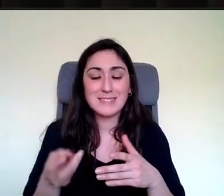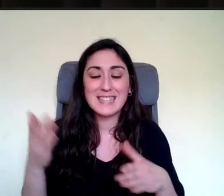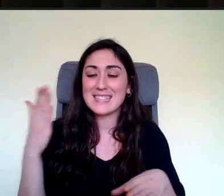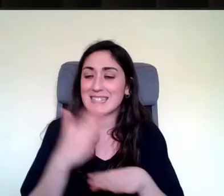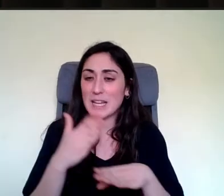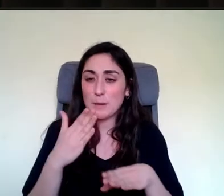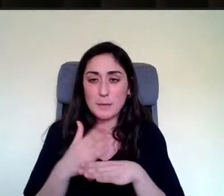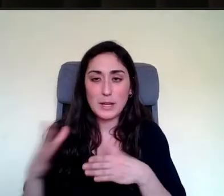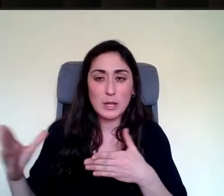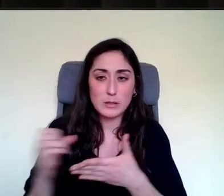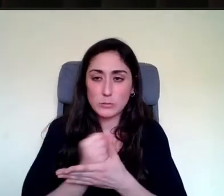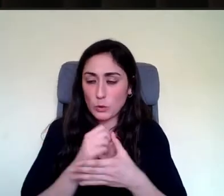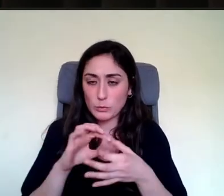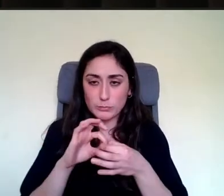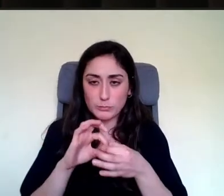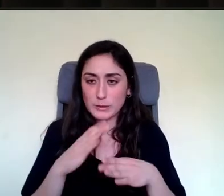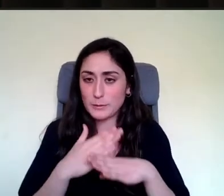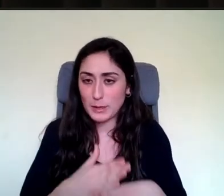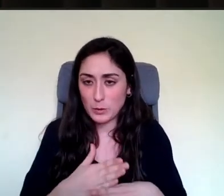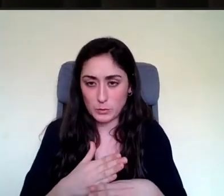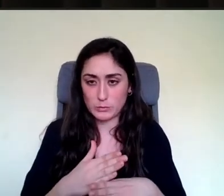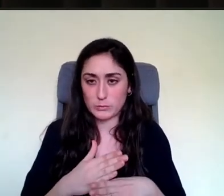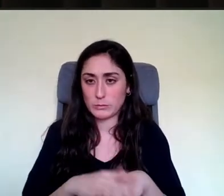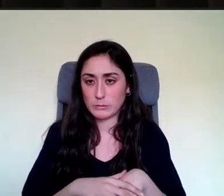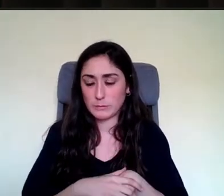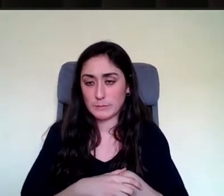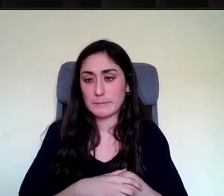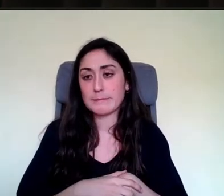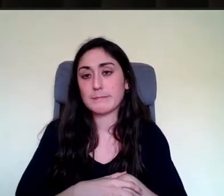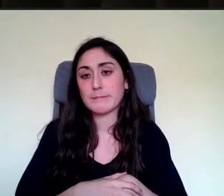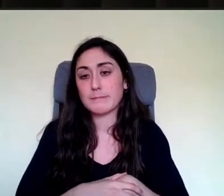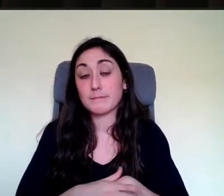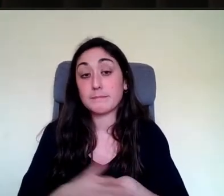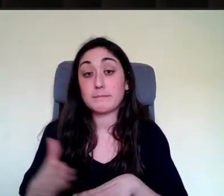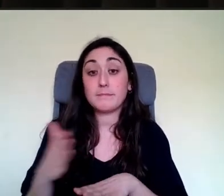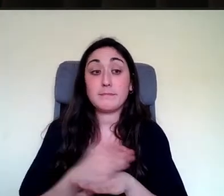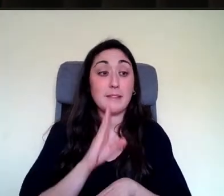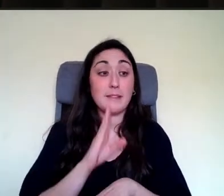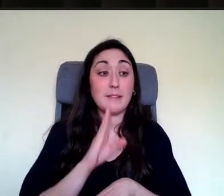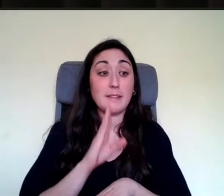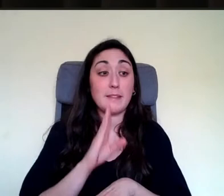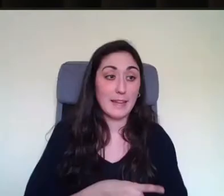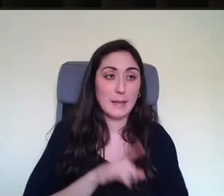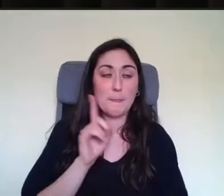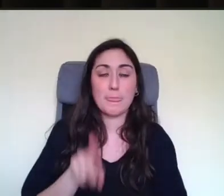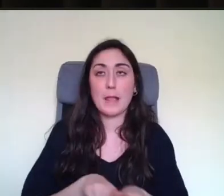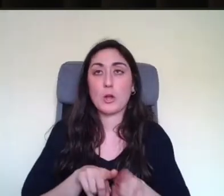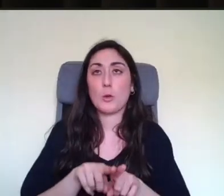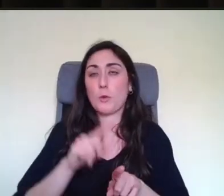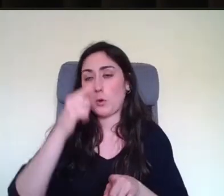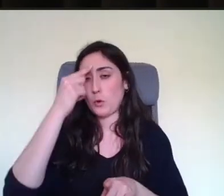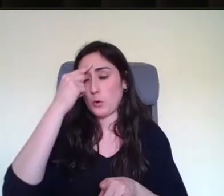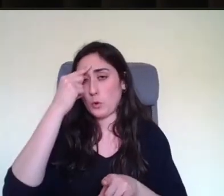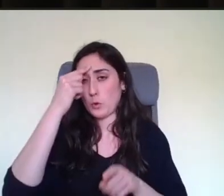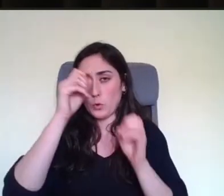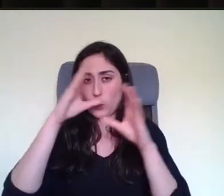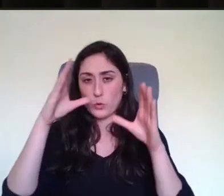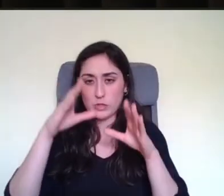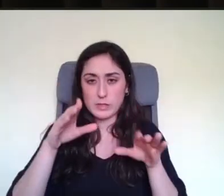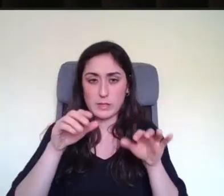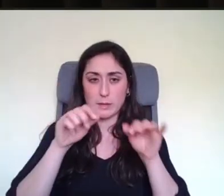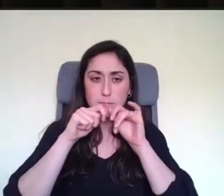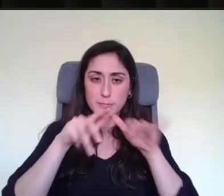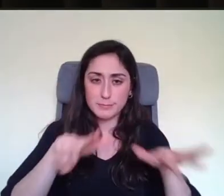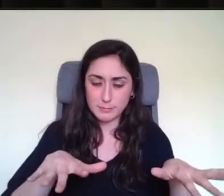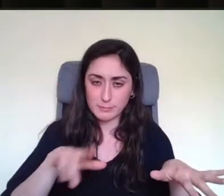Com deia el professor Miguel Lorente a la conferència inaugural, hem de fer multiplicar les consciències per tal d'aconseguir eliminar